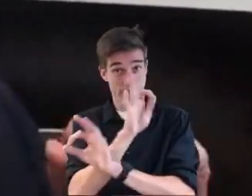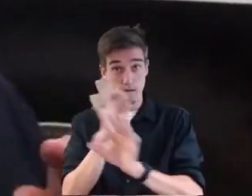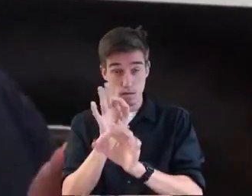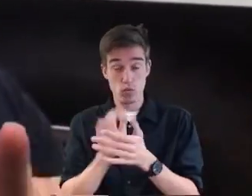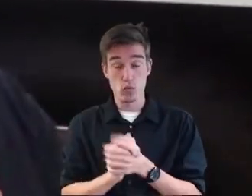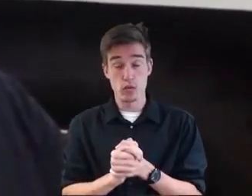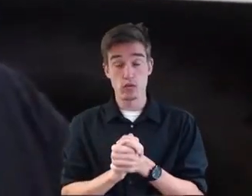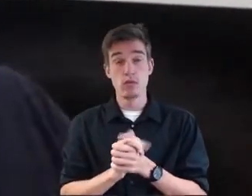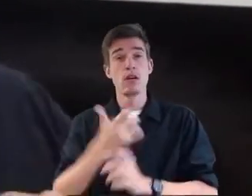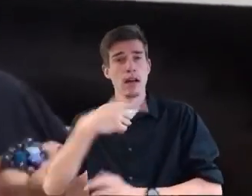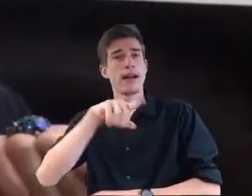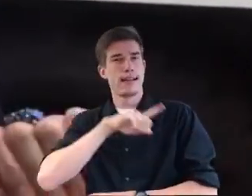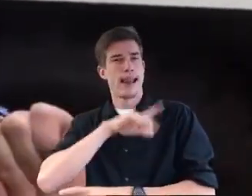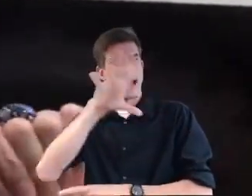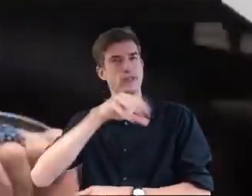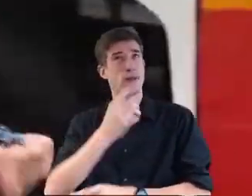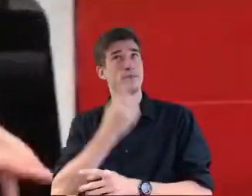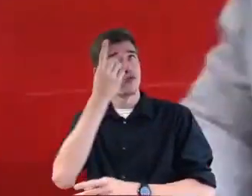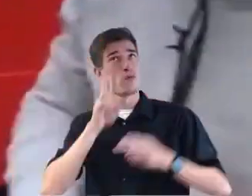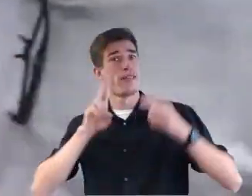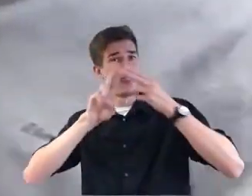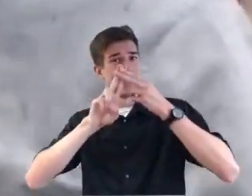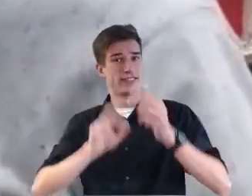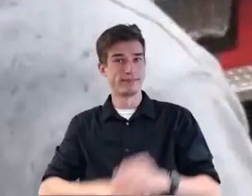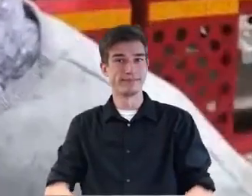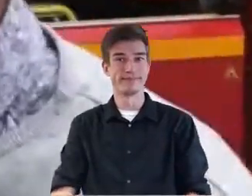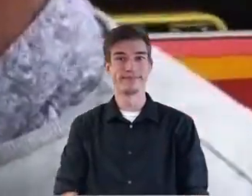fortsetzen. Wir sehen uns gleich.